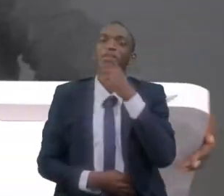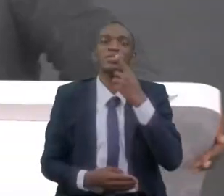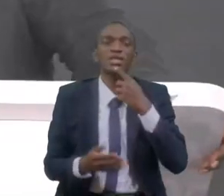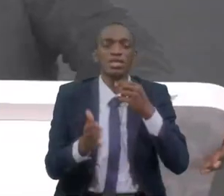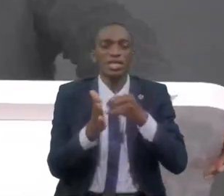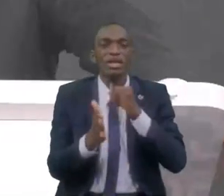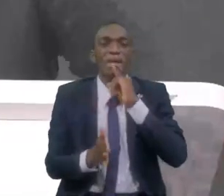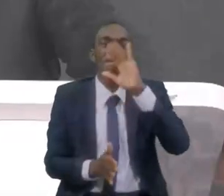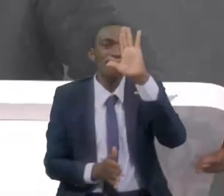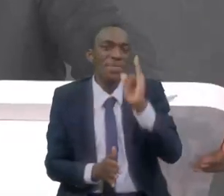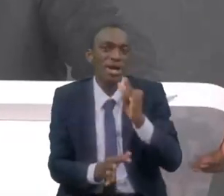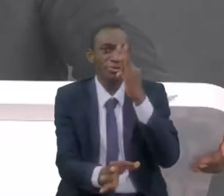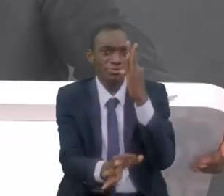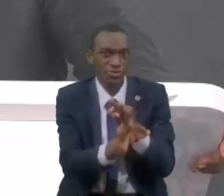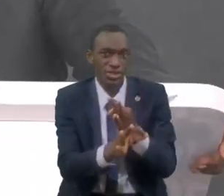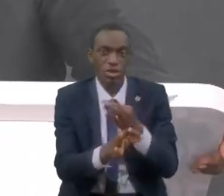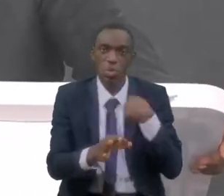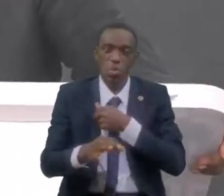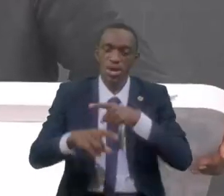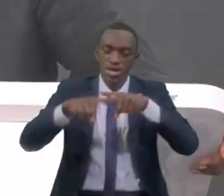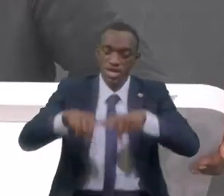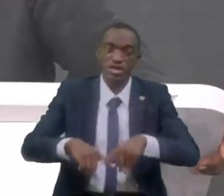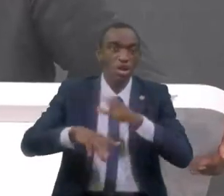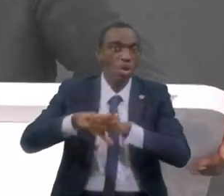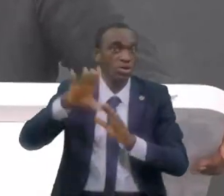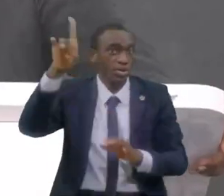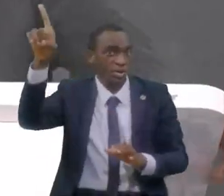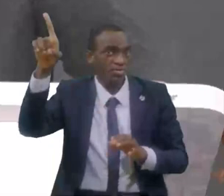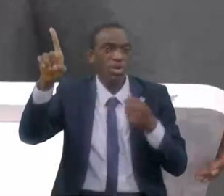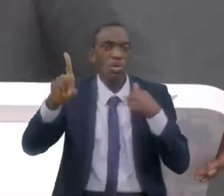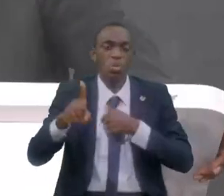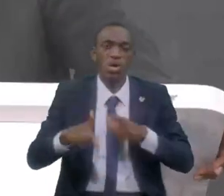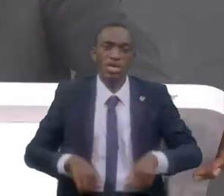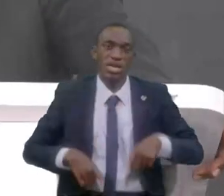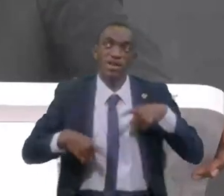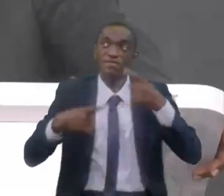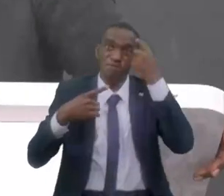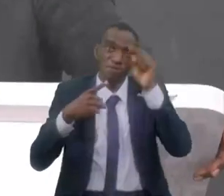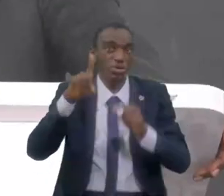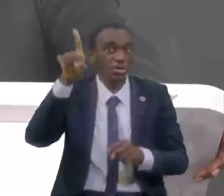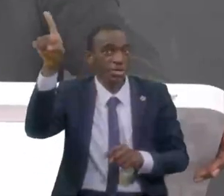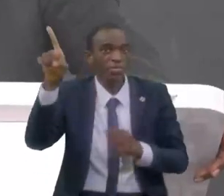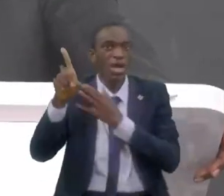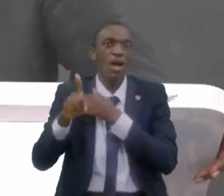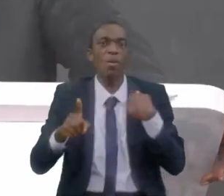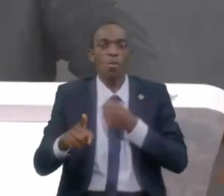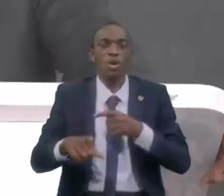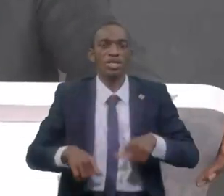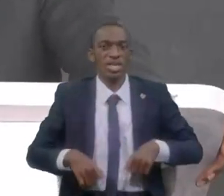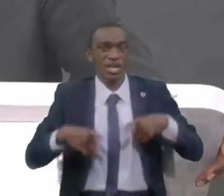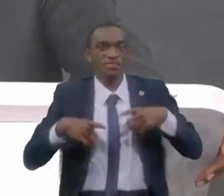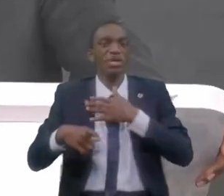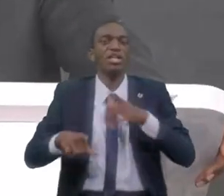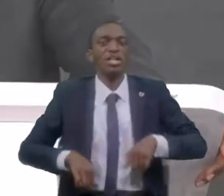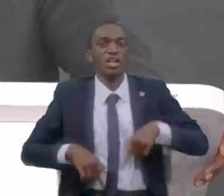la foi que nous appuyons sur lui. C'est pour la guérison. Et nous vivons pour